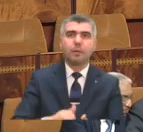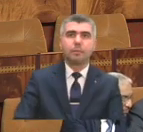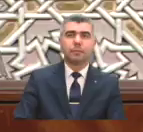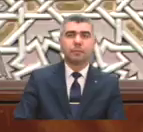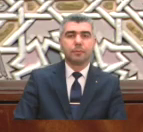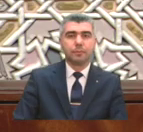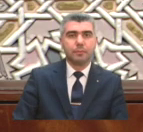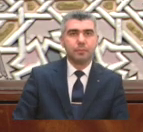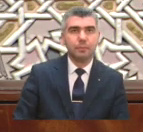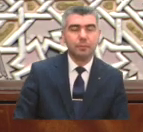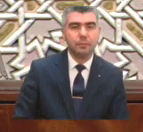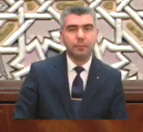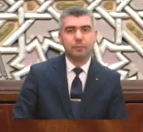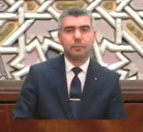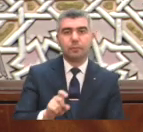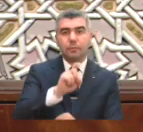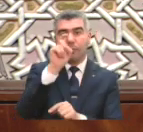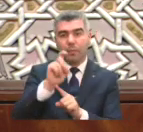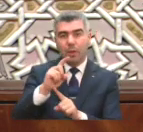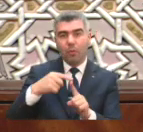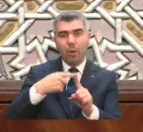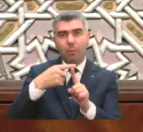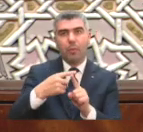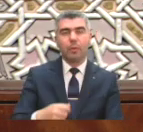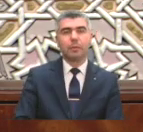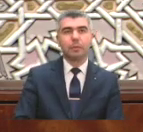النائب المحترم. هل من تعقيب اضافي اخر؟